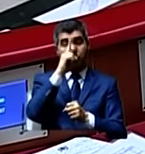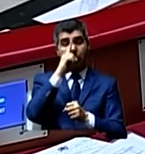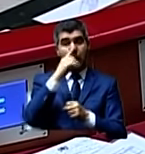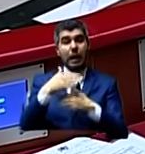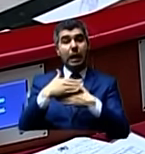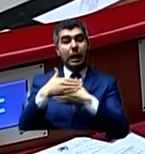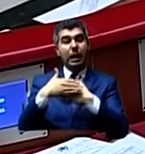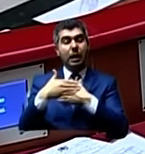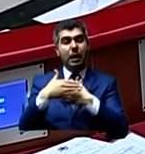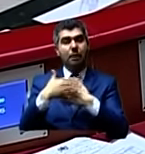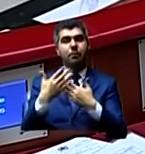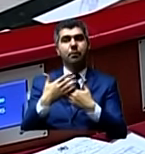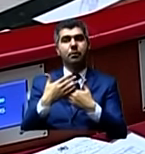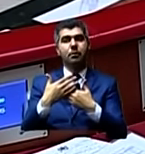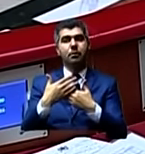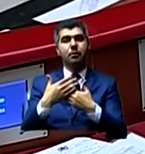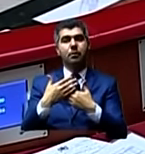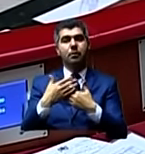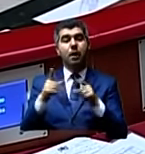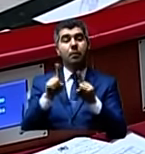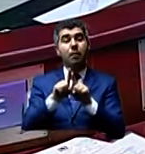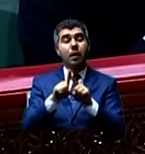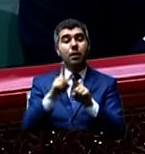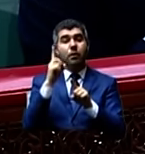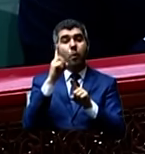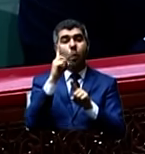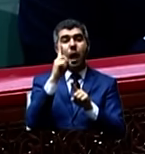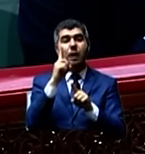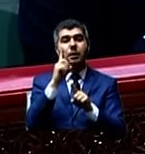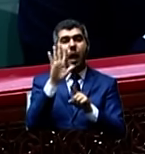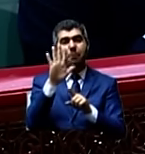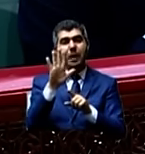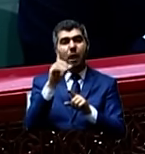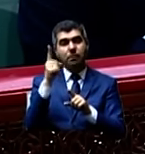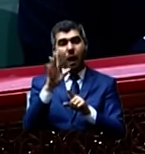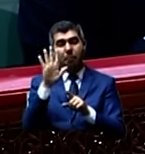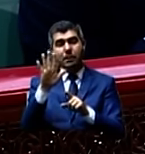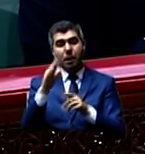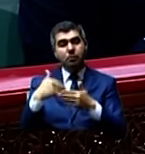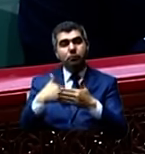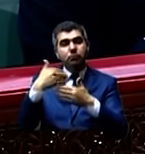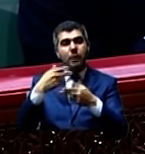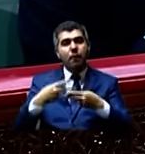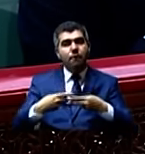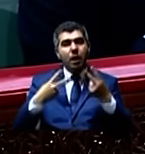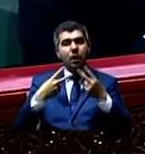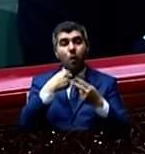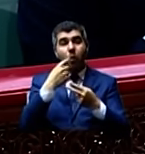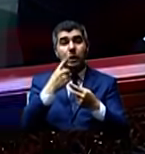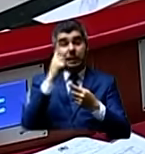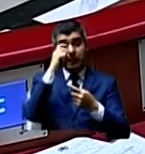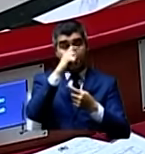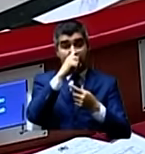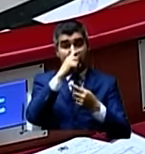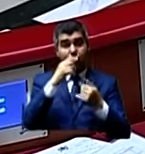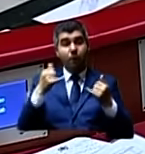في الايام المقبله مباشره بعد فاتح ماي. ولما بانت عندنا الصعوبات في السوق ديالنا